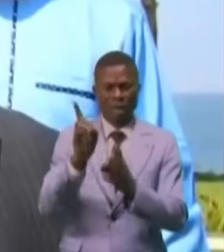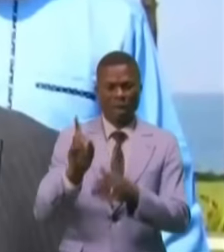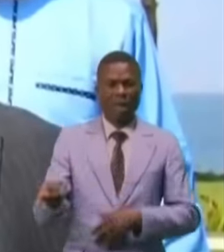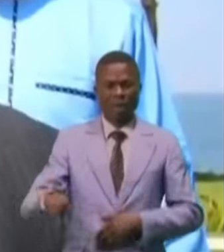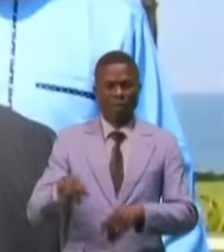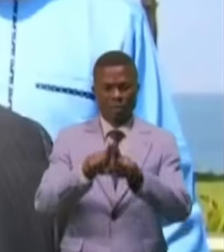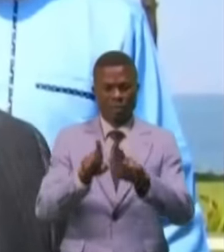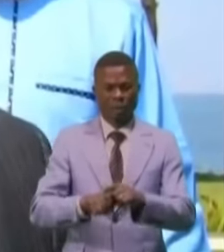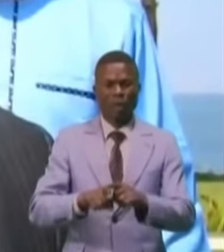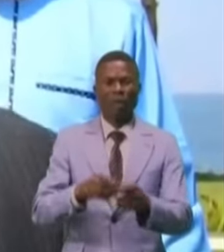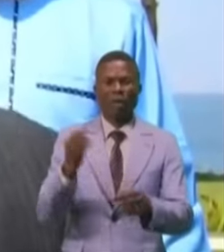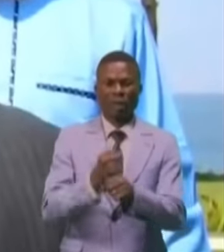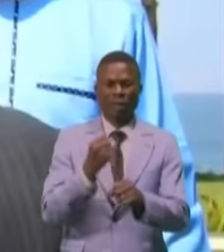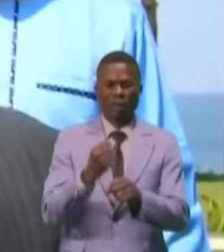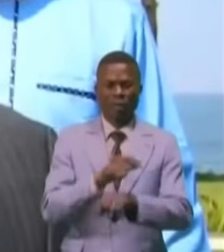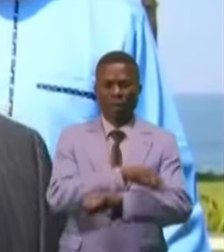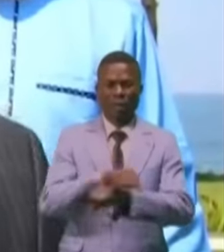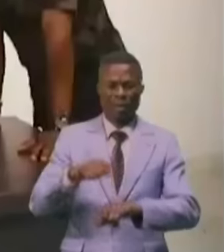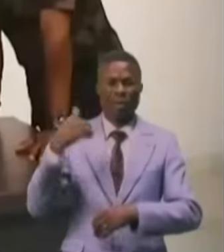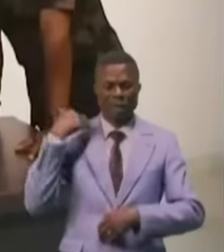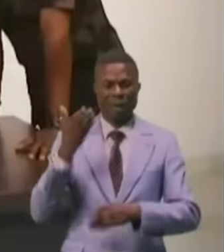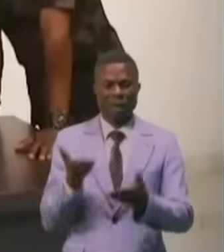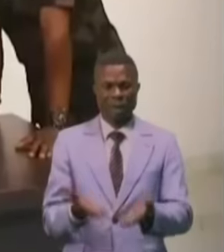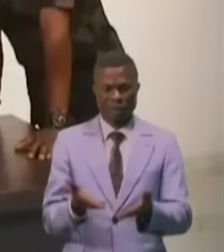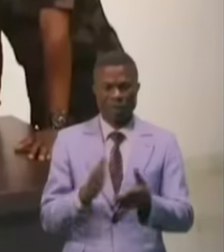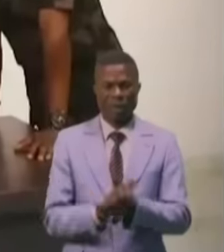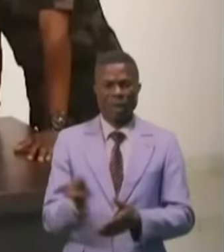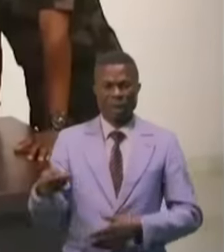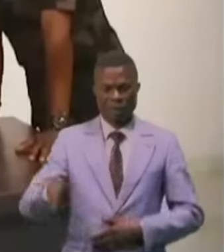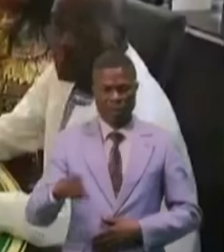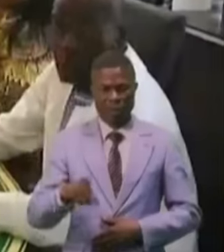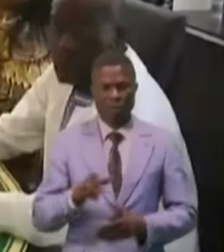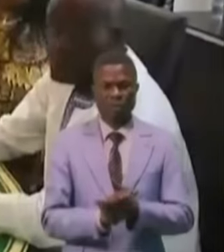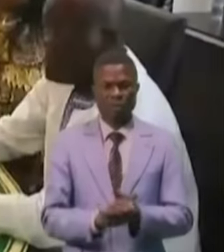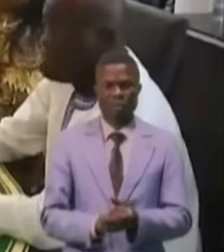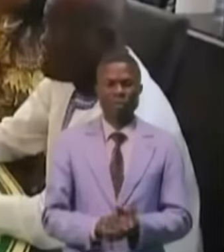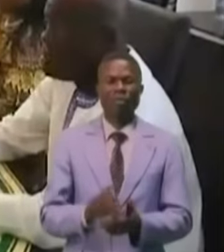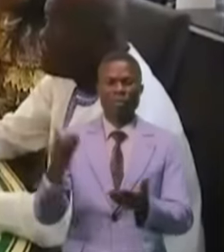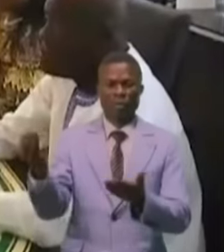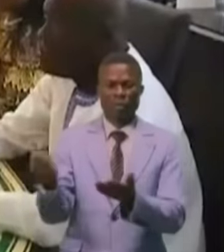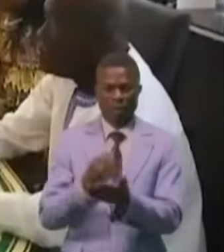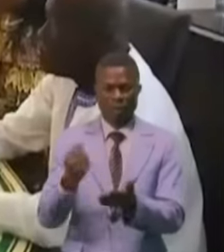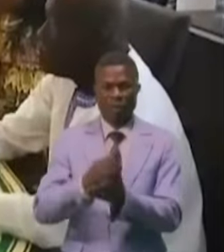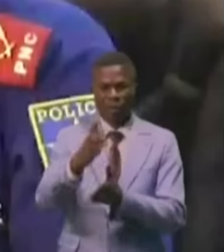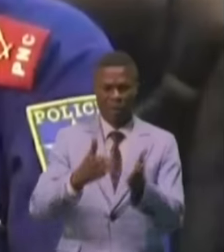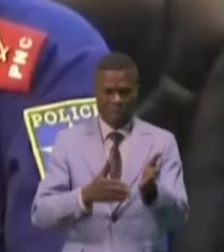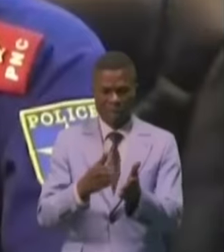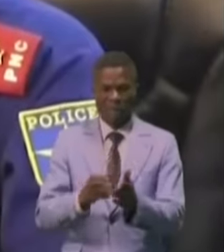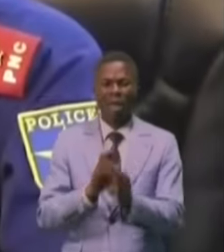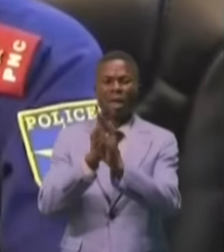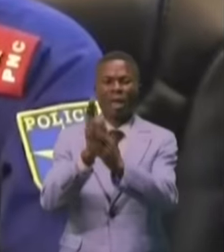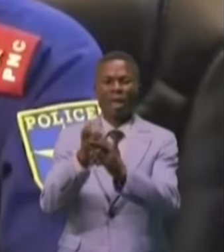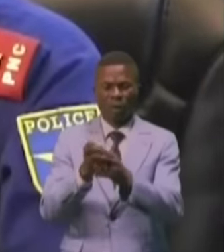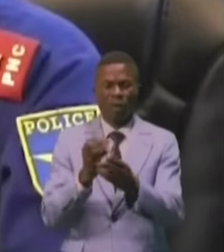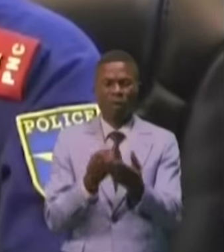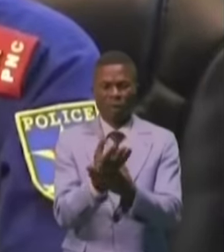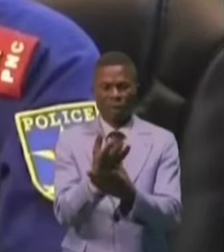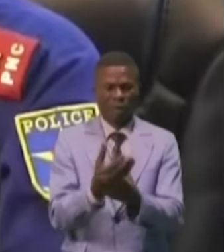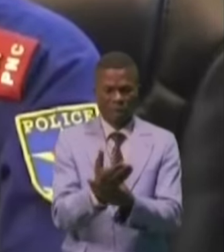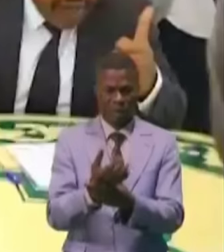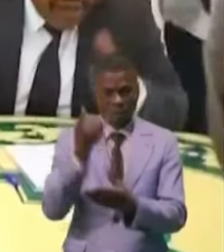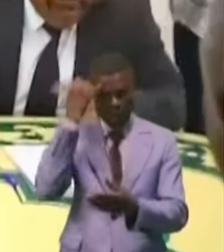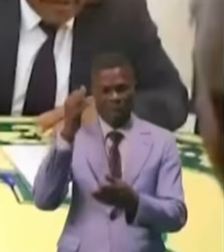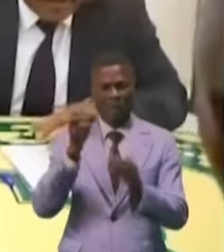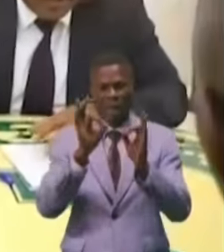au fonctionnement des institutions provinciales. Production, gestion, cette politique adoptée en ces contextes